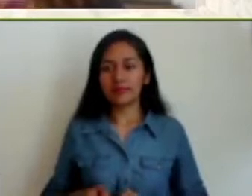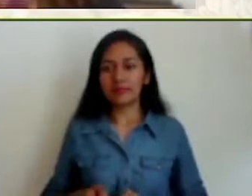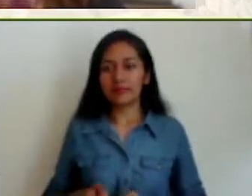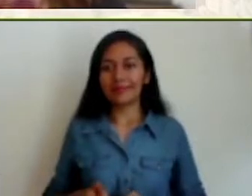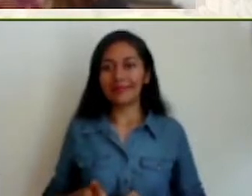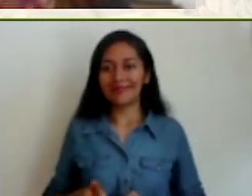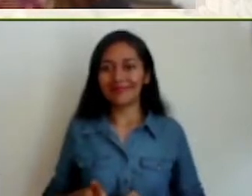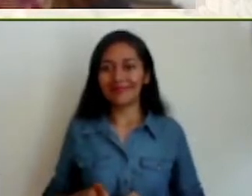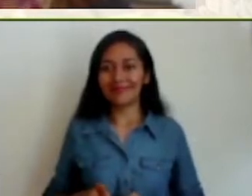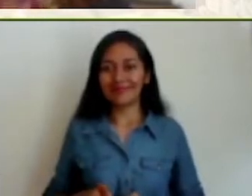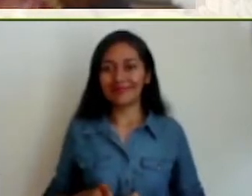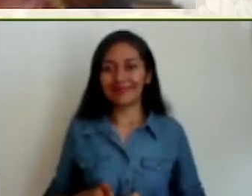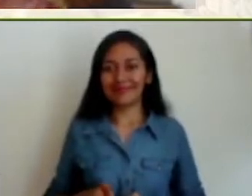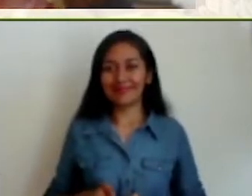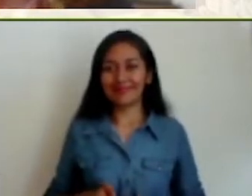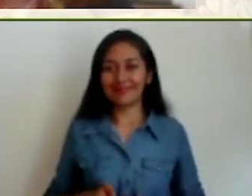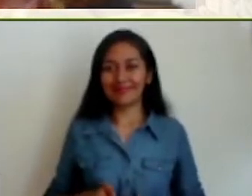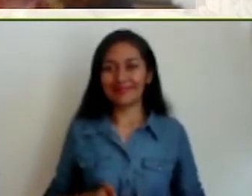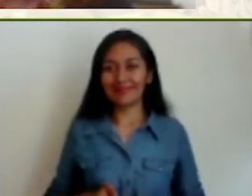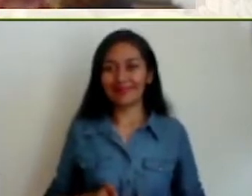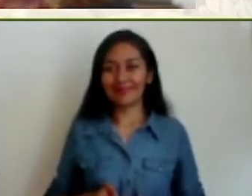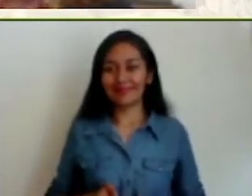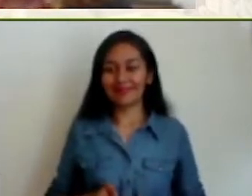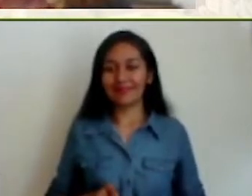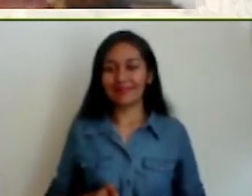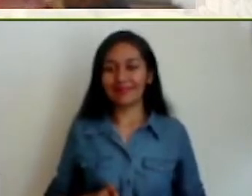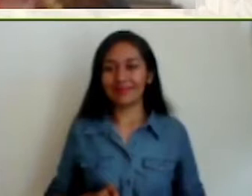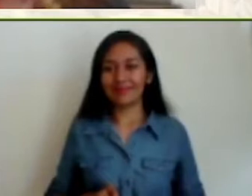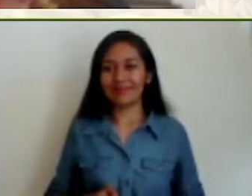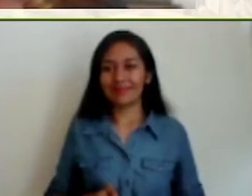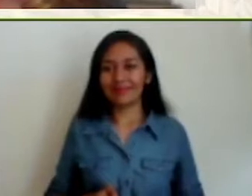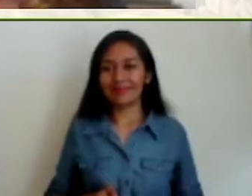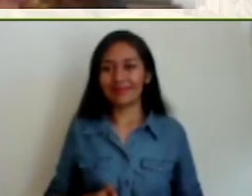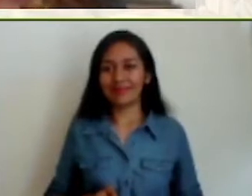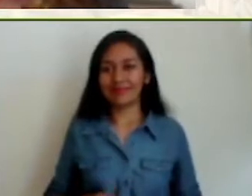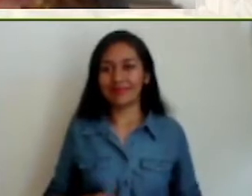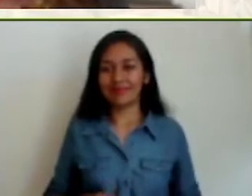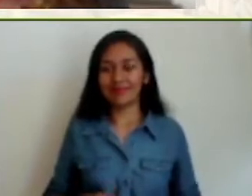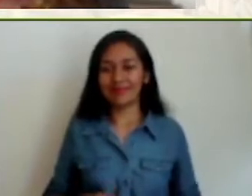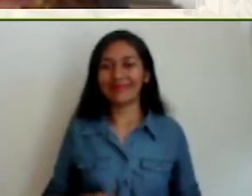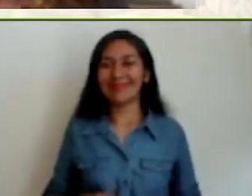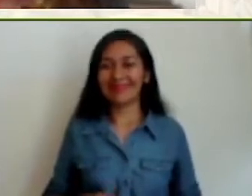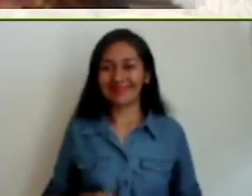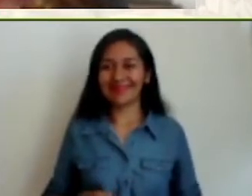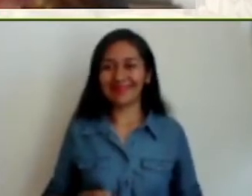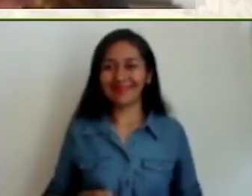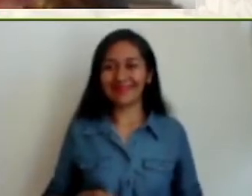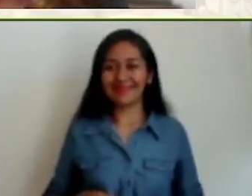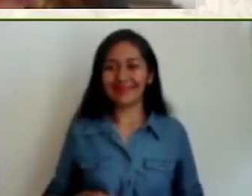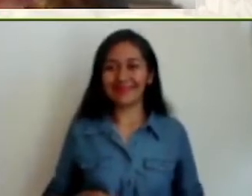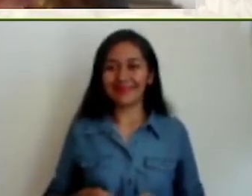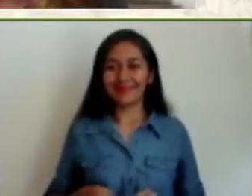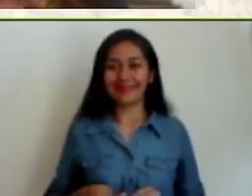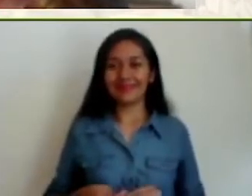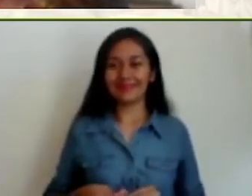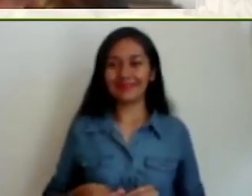lo schiavo poteva comportarsi come il signore, si è pure camuffato e quindi celando la propria